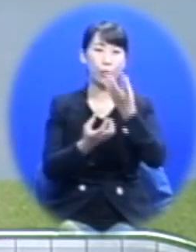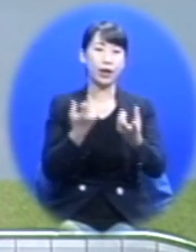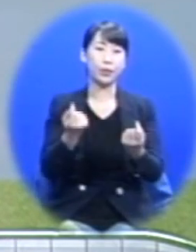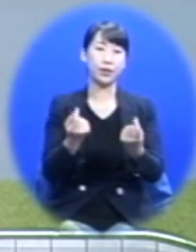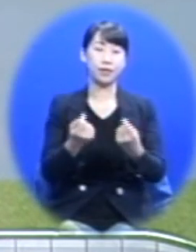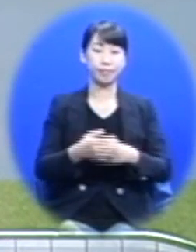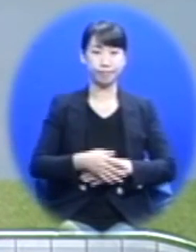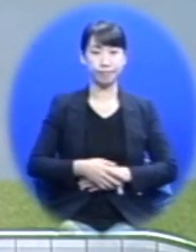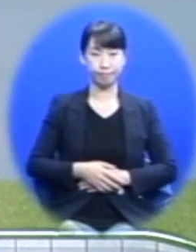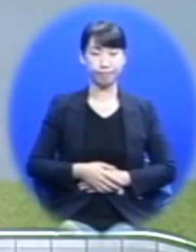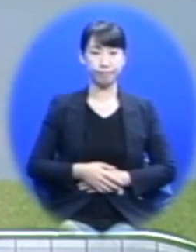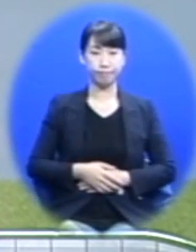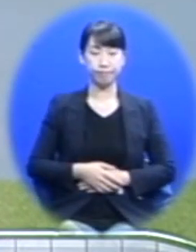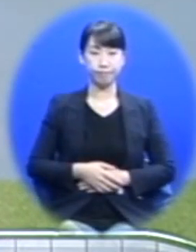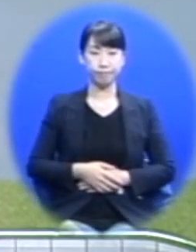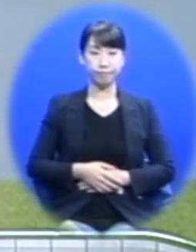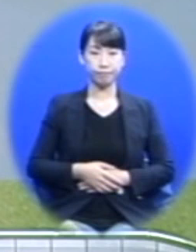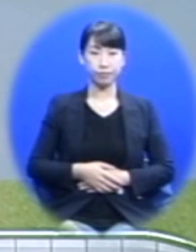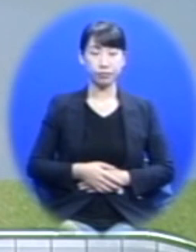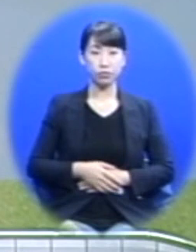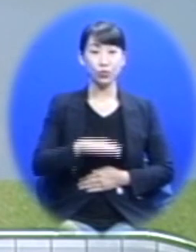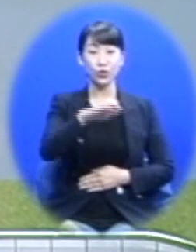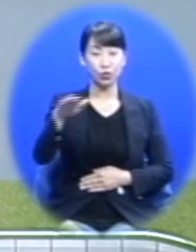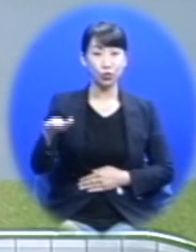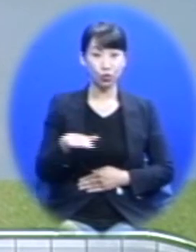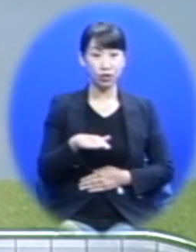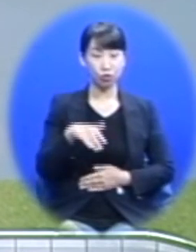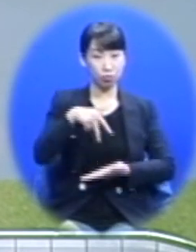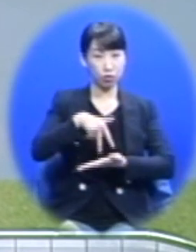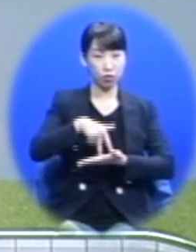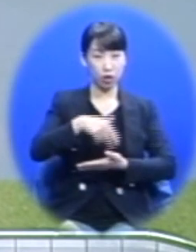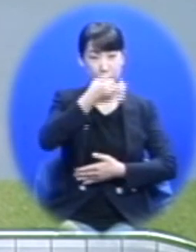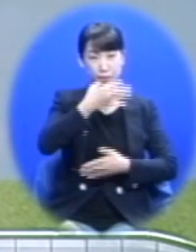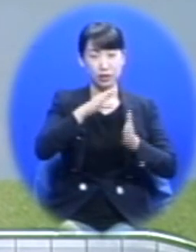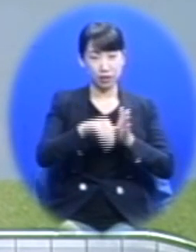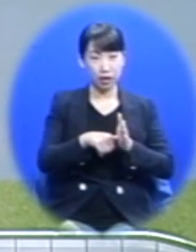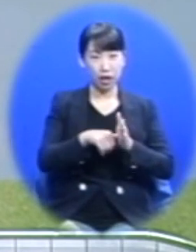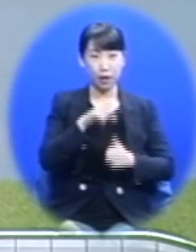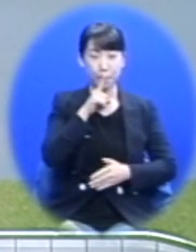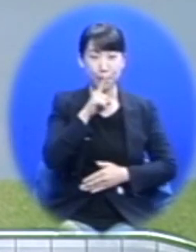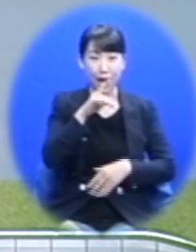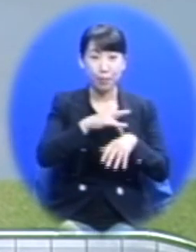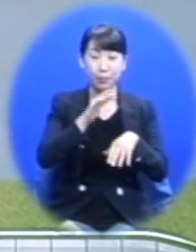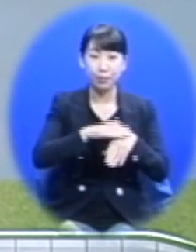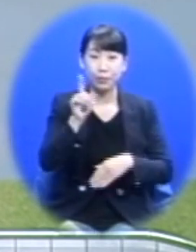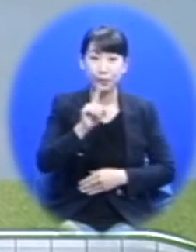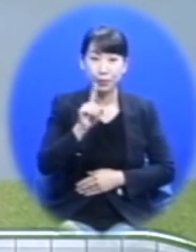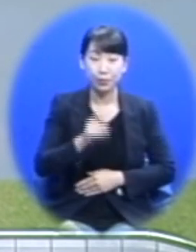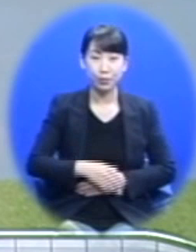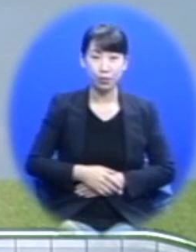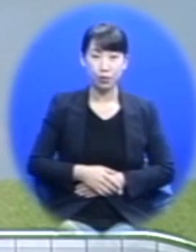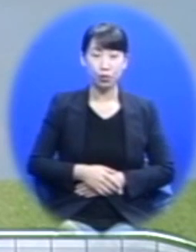그런 표현을 쉽게 씁니다. 우리도 어려울 때 우리도 모르게 말을 그런 식으로 할 때가 있죠. 그건